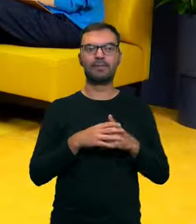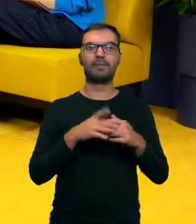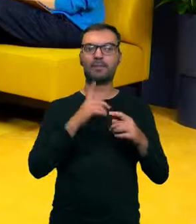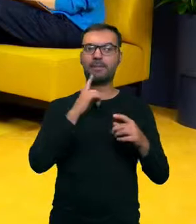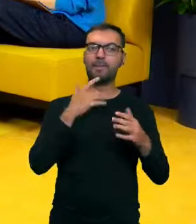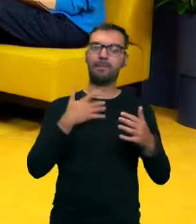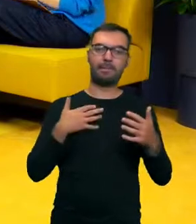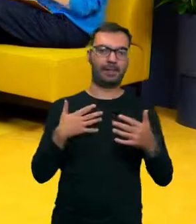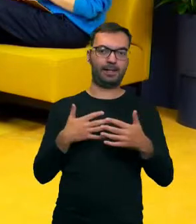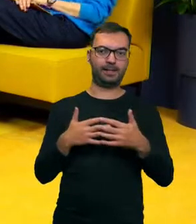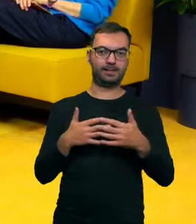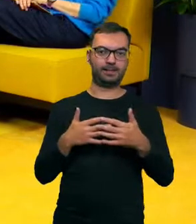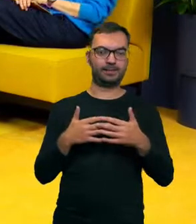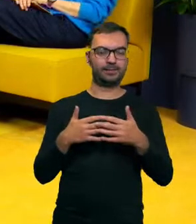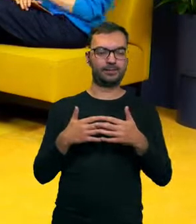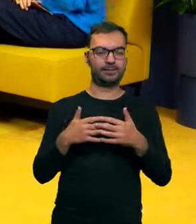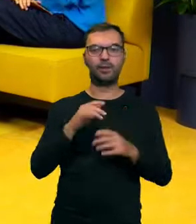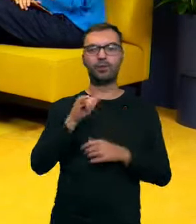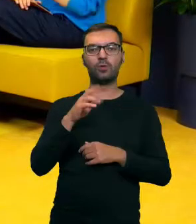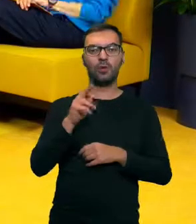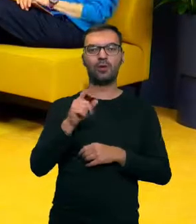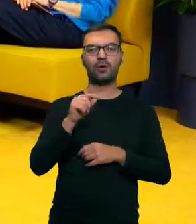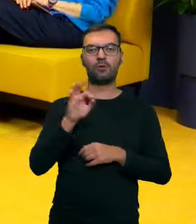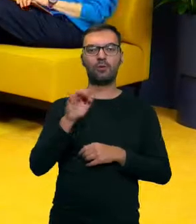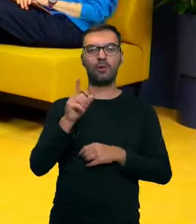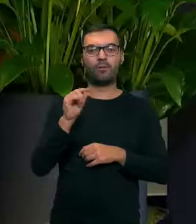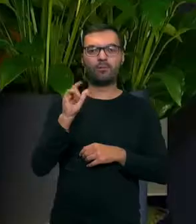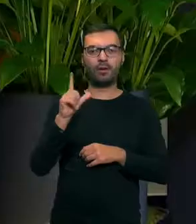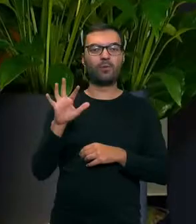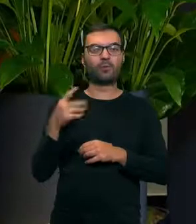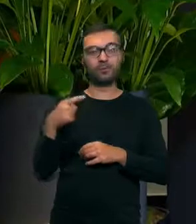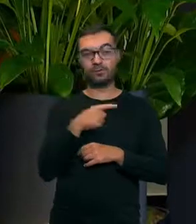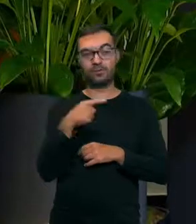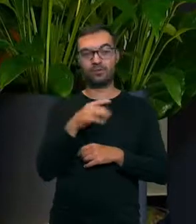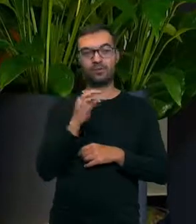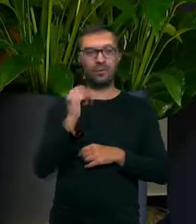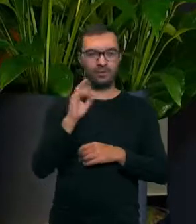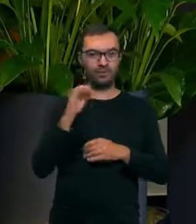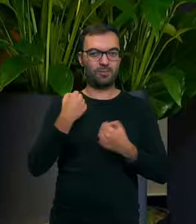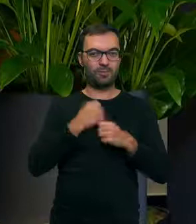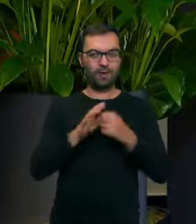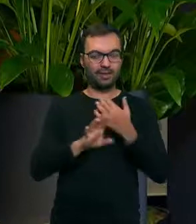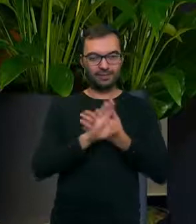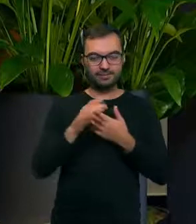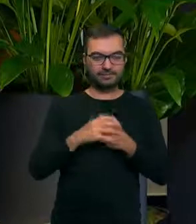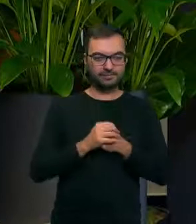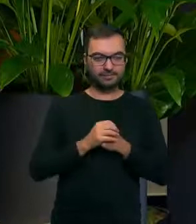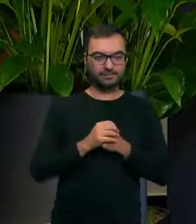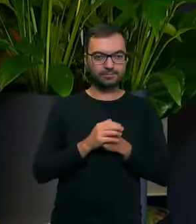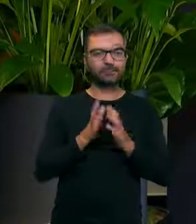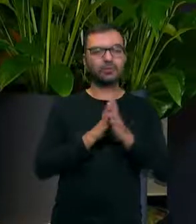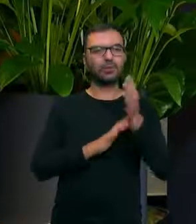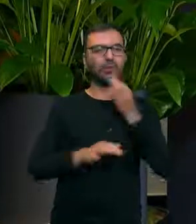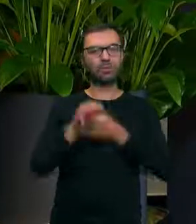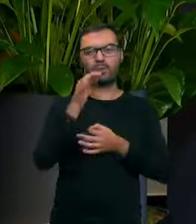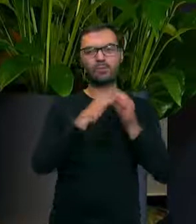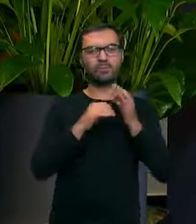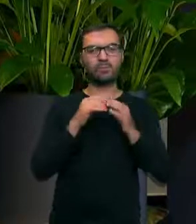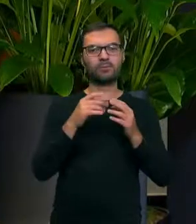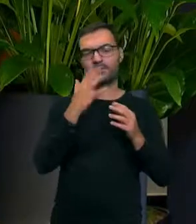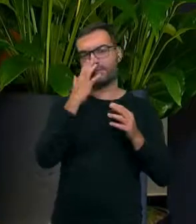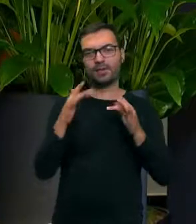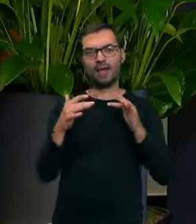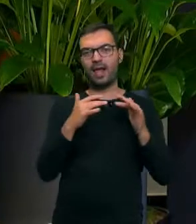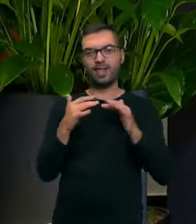bliskiej relacji z prawdziwym człowiekiem, jest Jurek Popiel, czyli ta postać, którą gra Tomek. Opowiedzcie trochę o tej